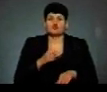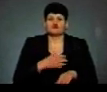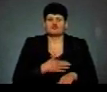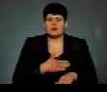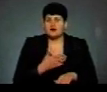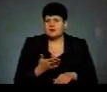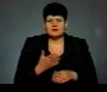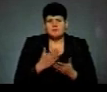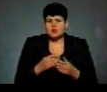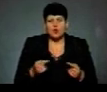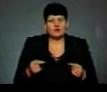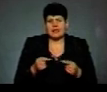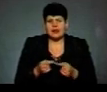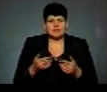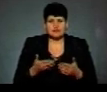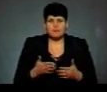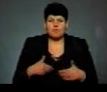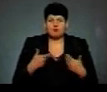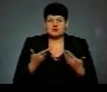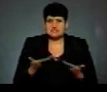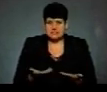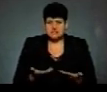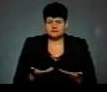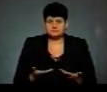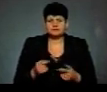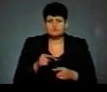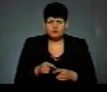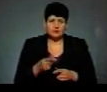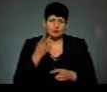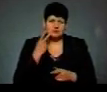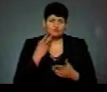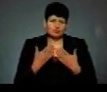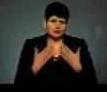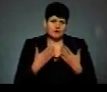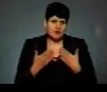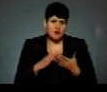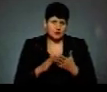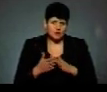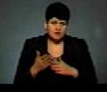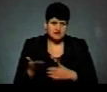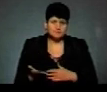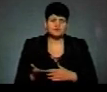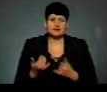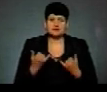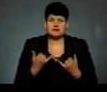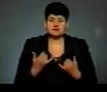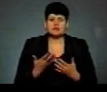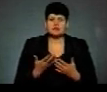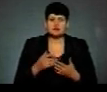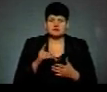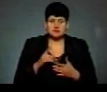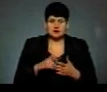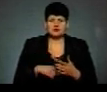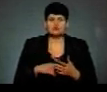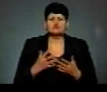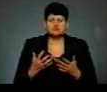почуття, вони мають конкретні пропозиції. Тому ми з ними в постійному діалозі. На даний час я переконаний, що знайдені